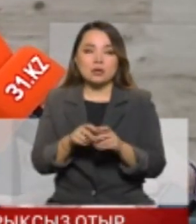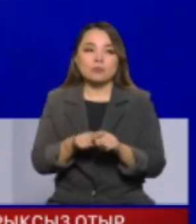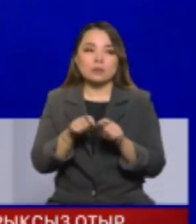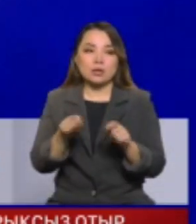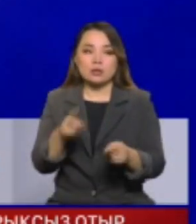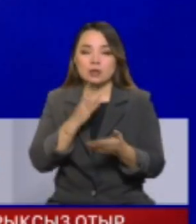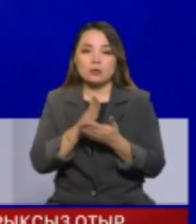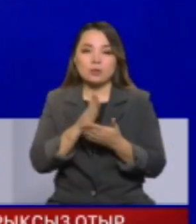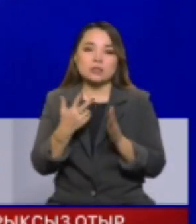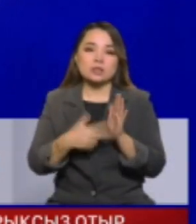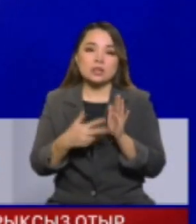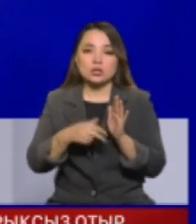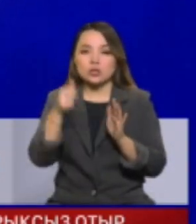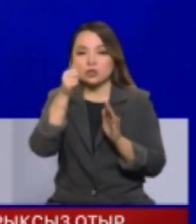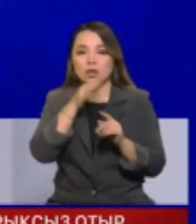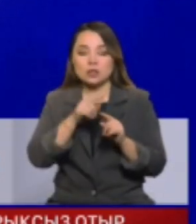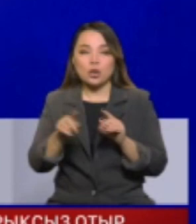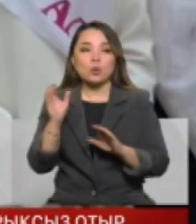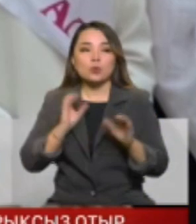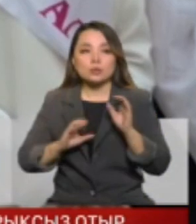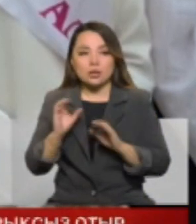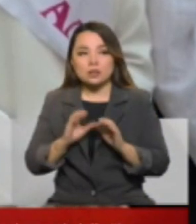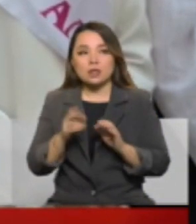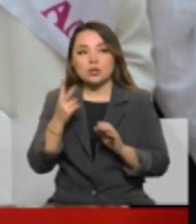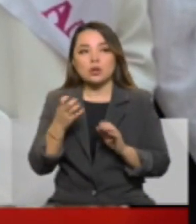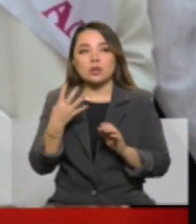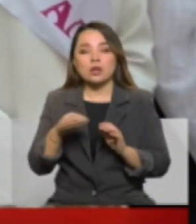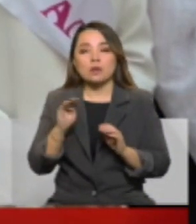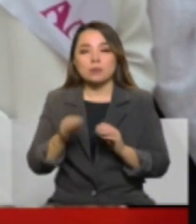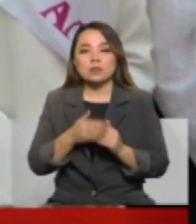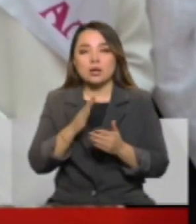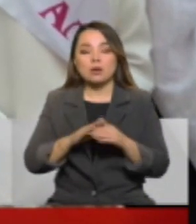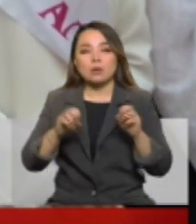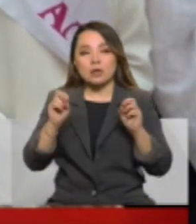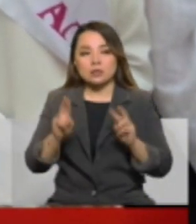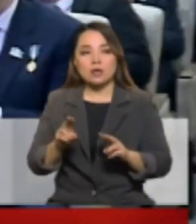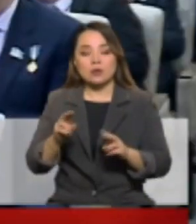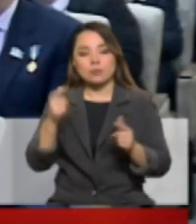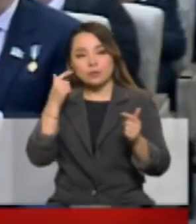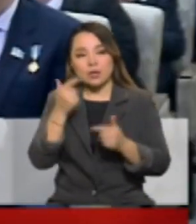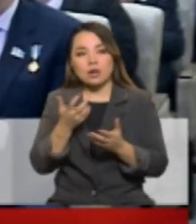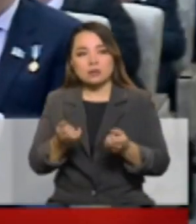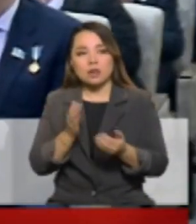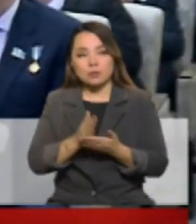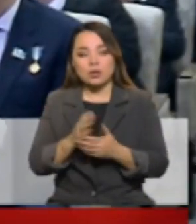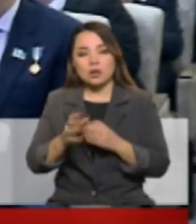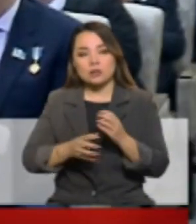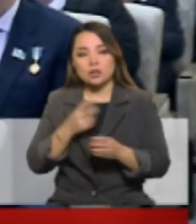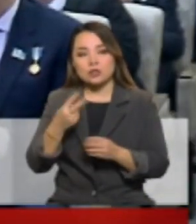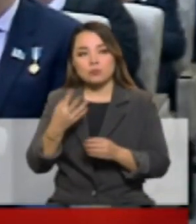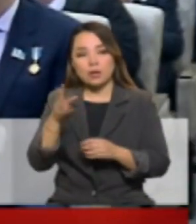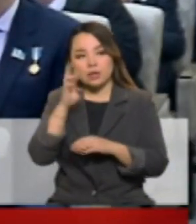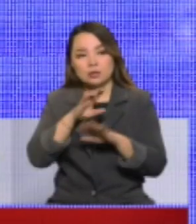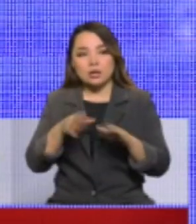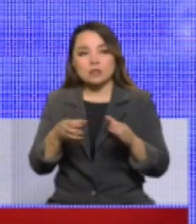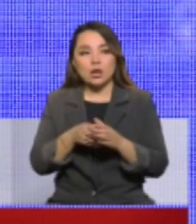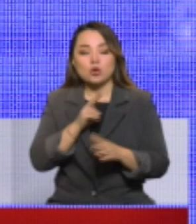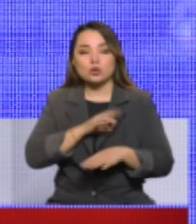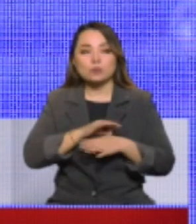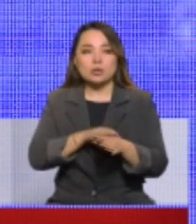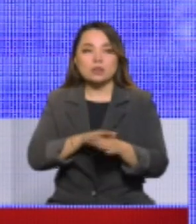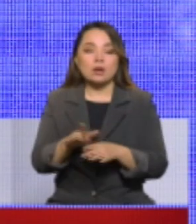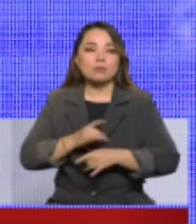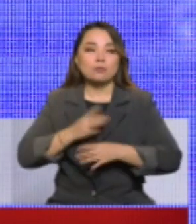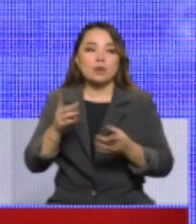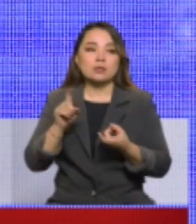іздеудеміз. 80 жыл ішінде университеттен 240 мың маман білім алып шықты. Олар бүгінде әлемнің 25 елінде жұмыс істеп жатыр.